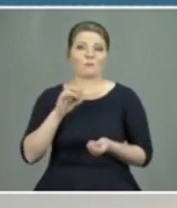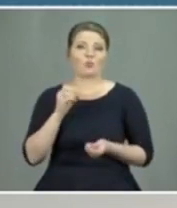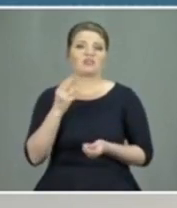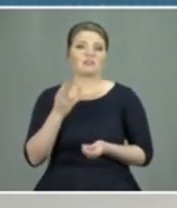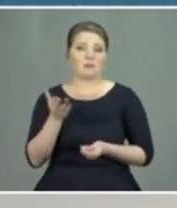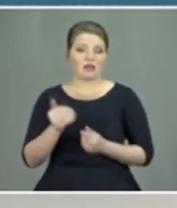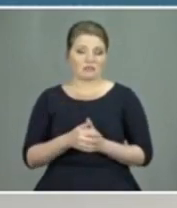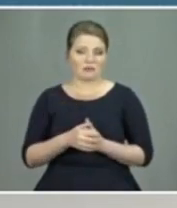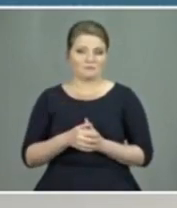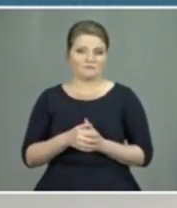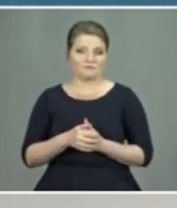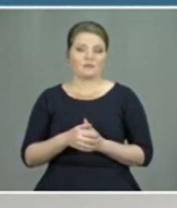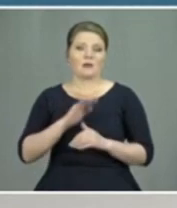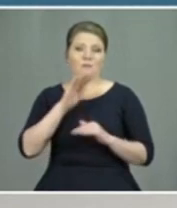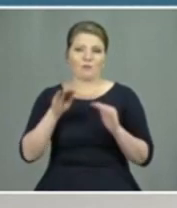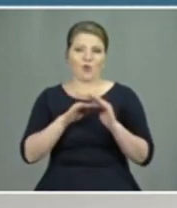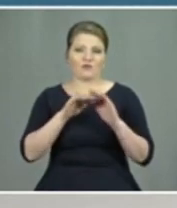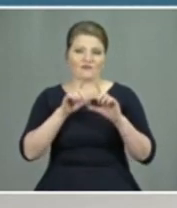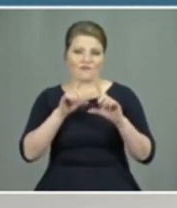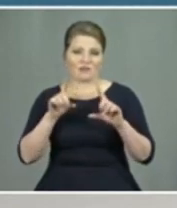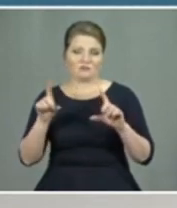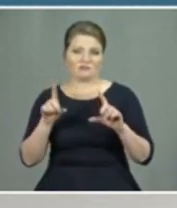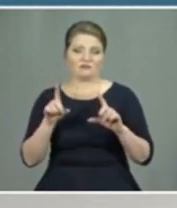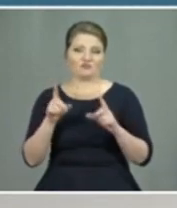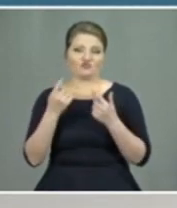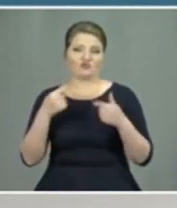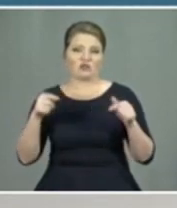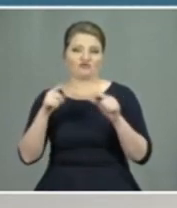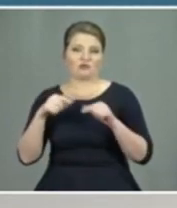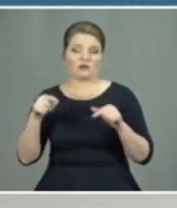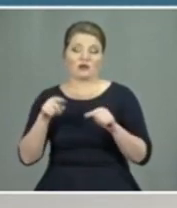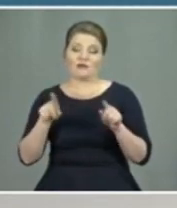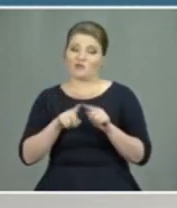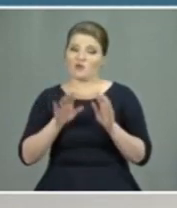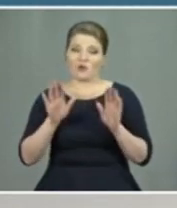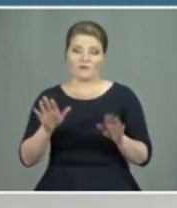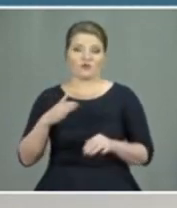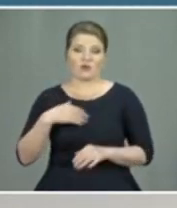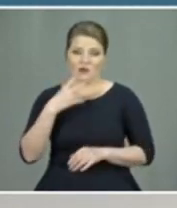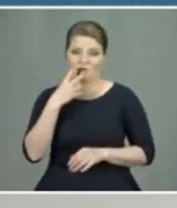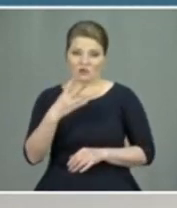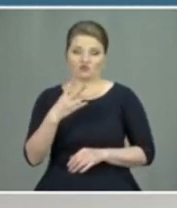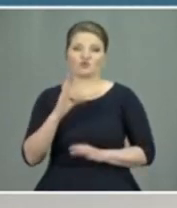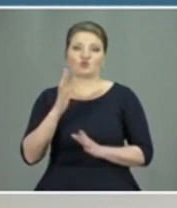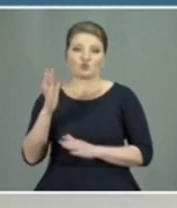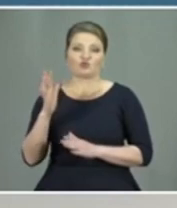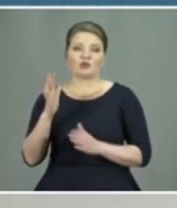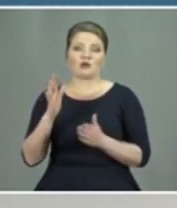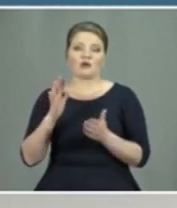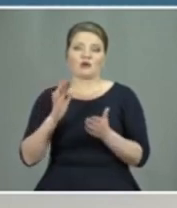муниципалитетов, подведомственных учреждений, министерству ведомств. Все равно я вижу случаи отписок.